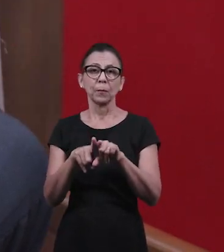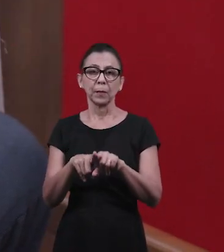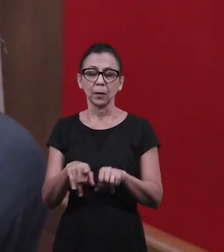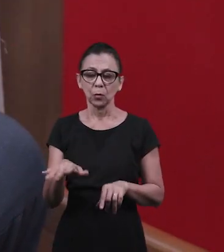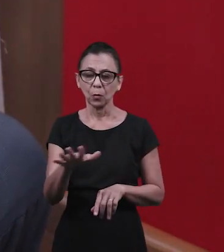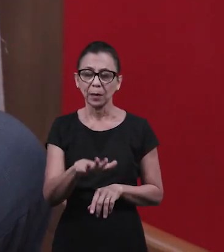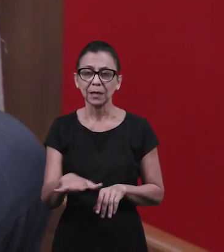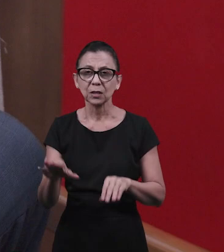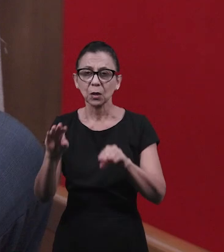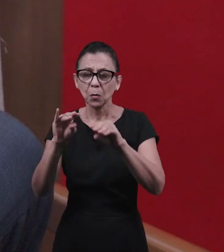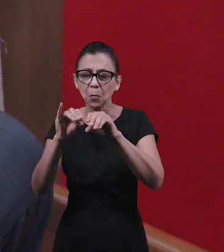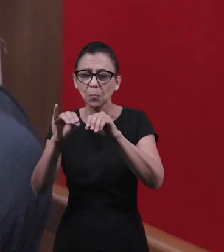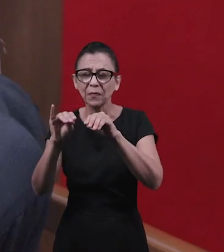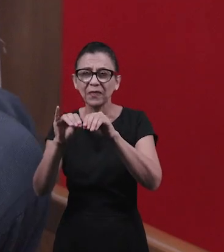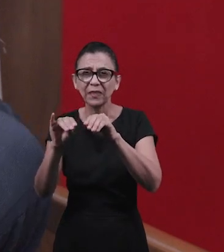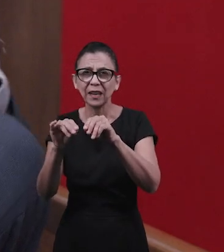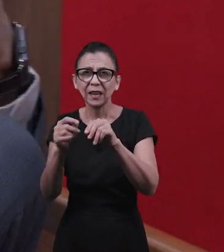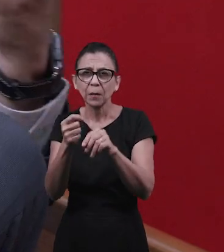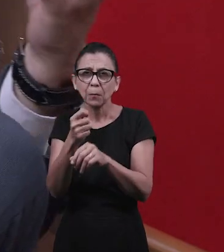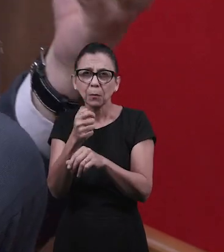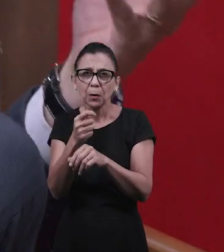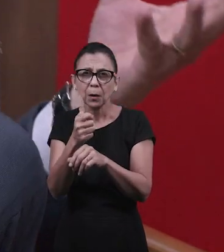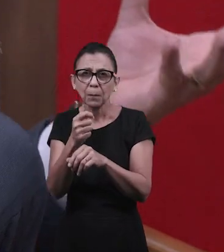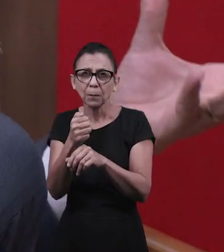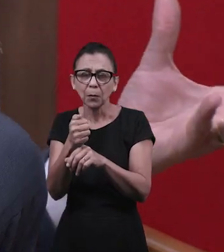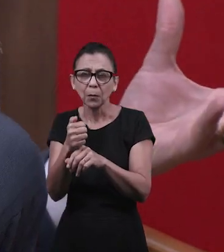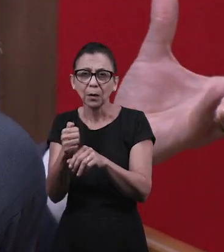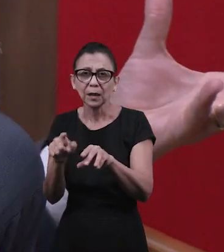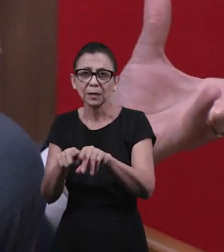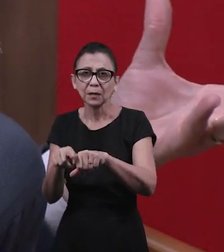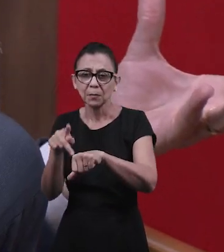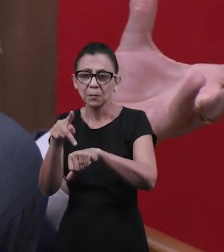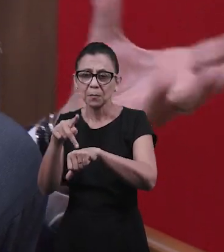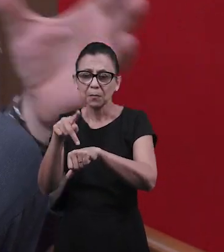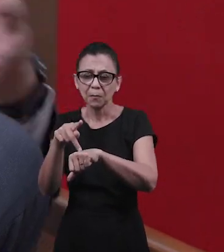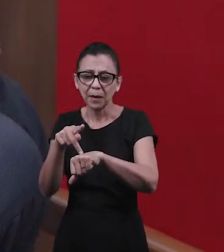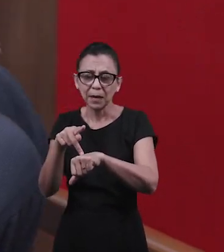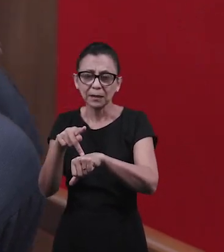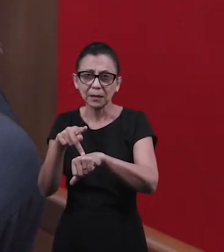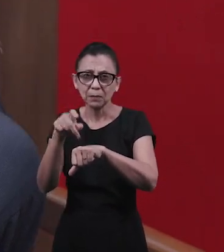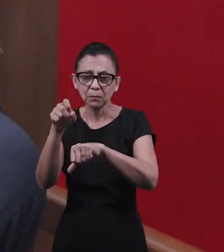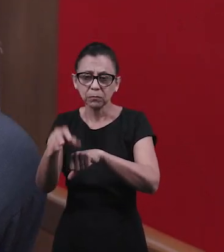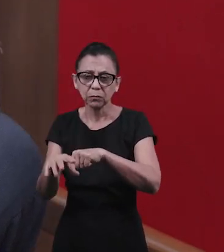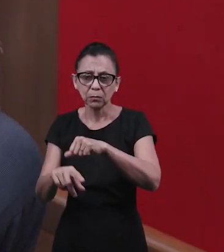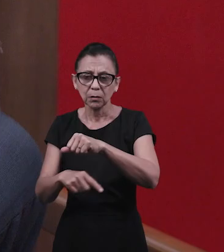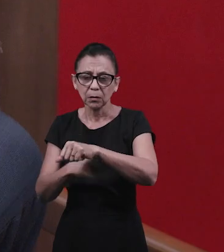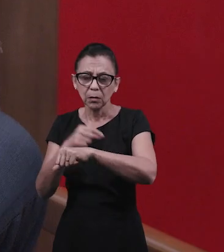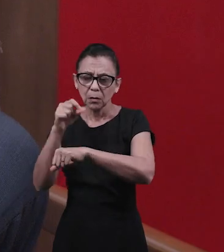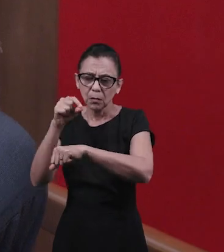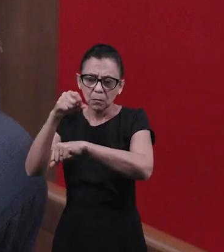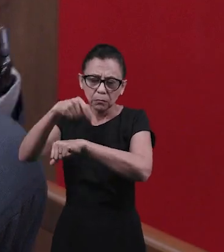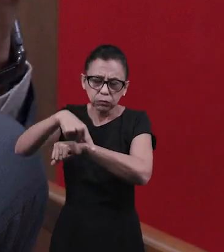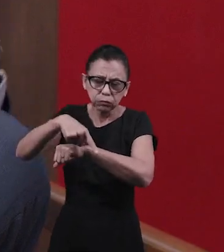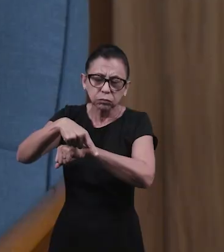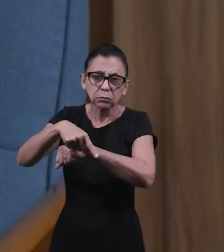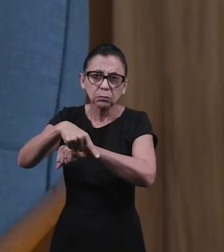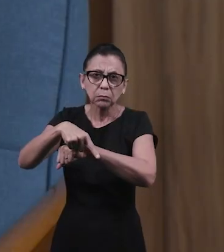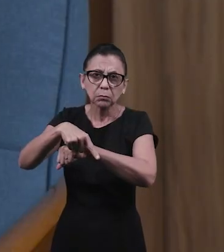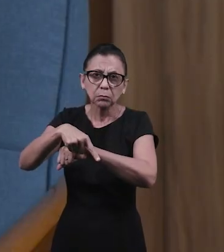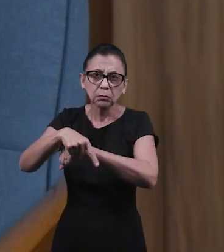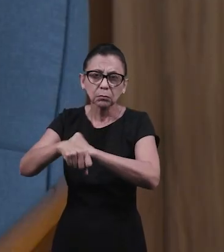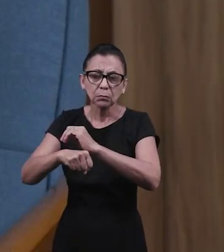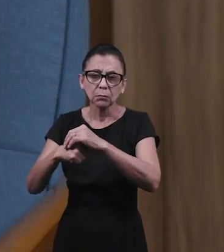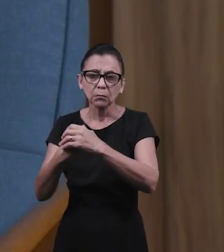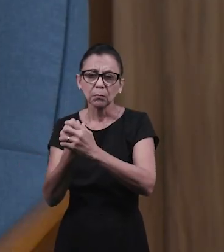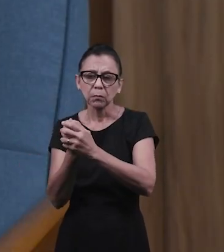tombé entre des épines et de la même manière aussi ne pas porter de fruits. C'est-à-dire,